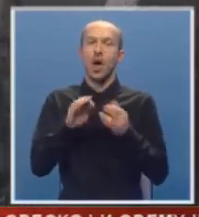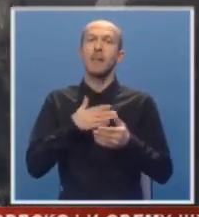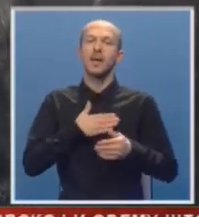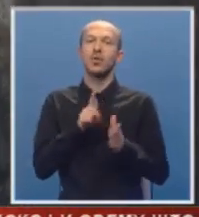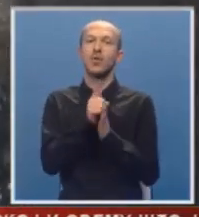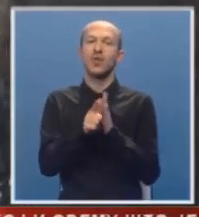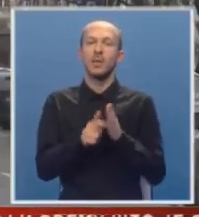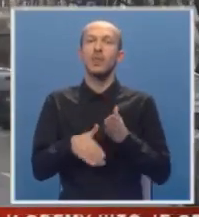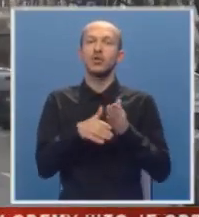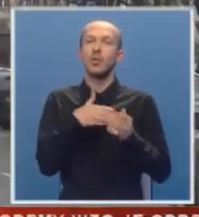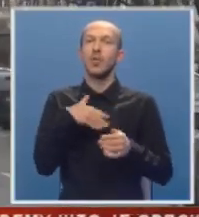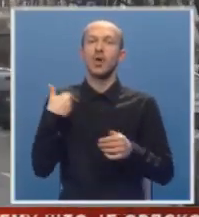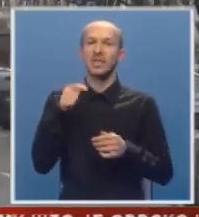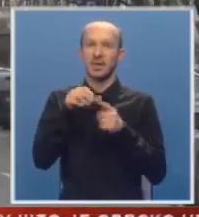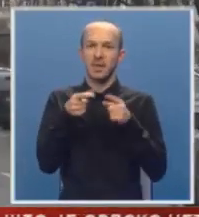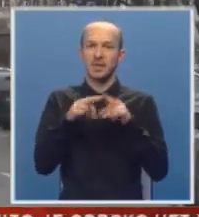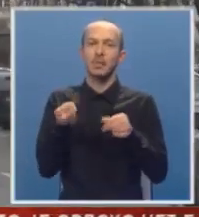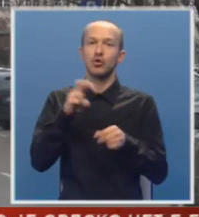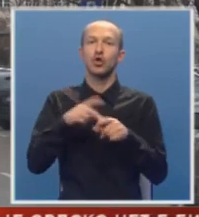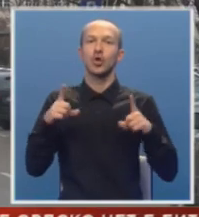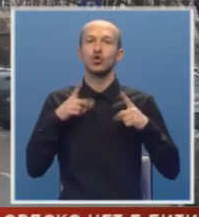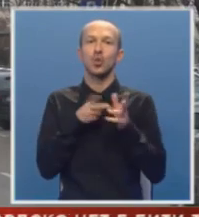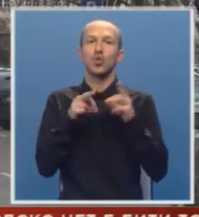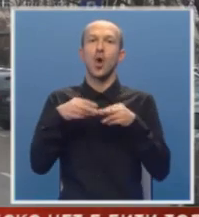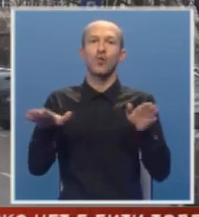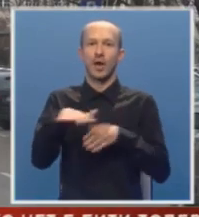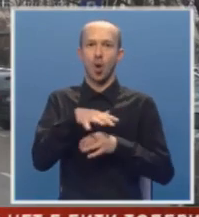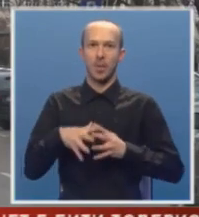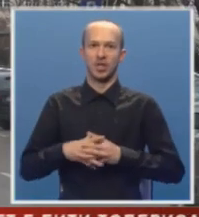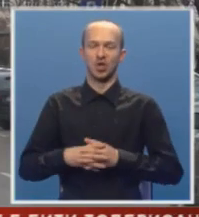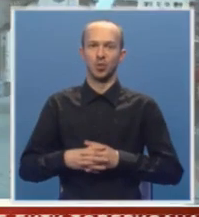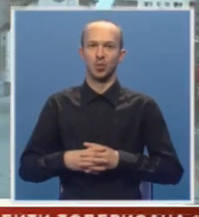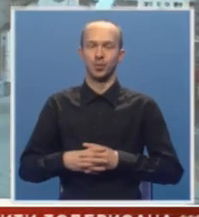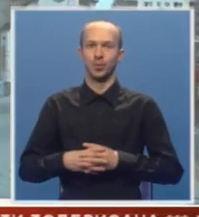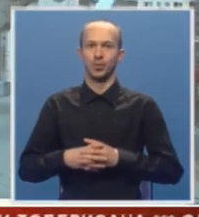vrijeme postaći će mnoge Semberce da se pridruže dočeku na otvorenom.